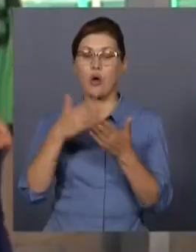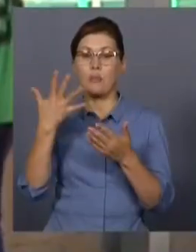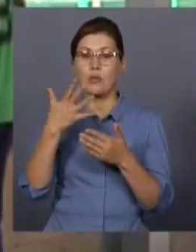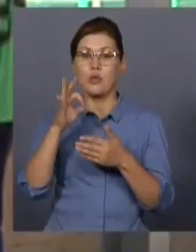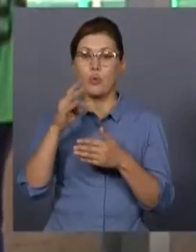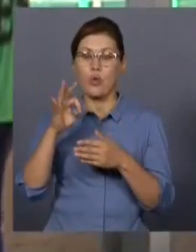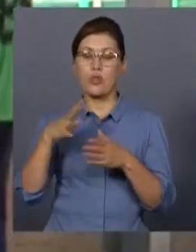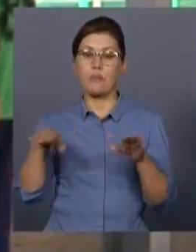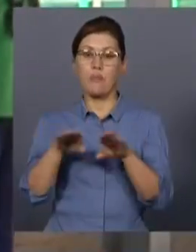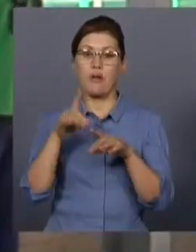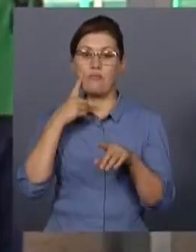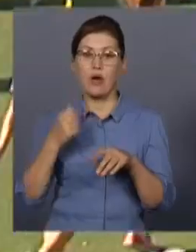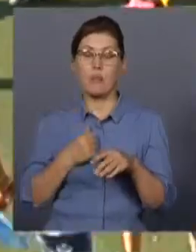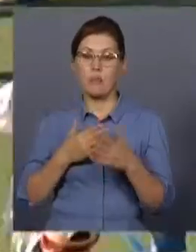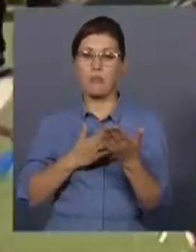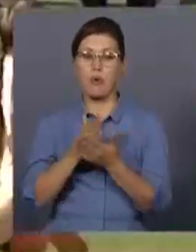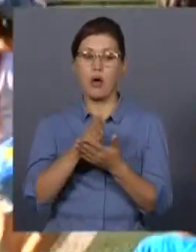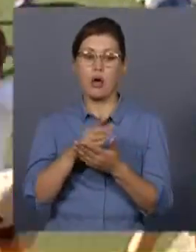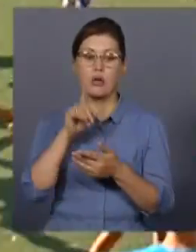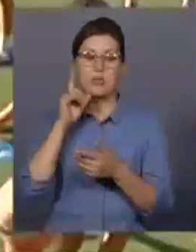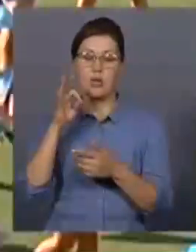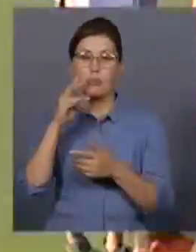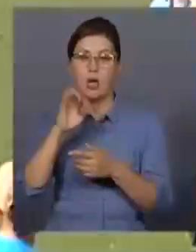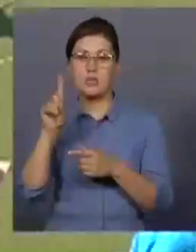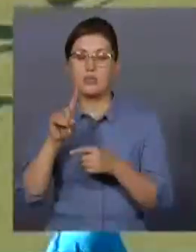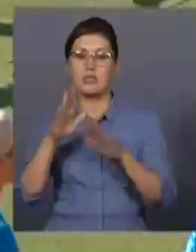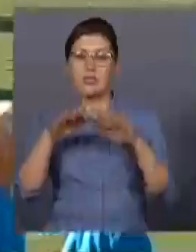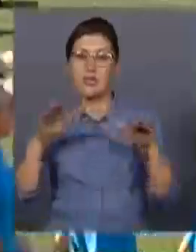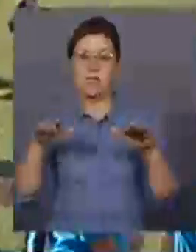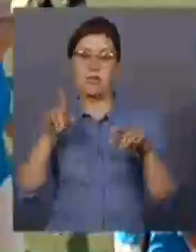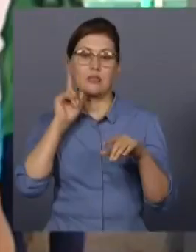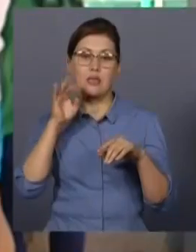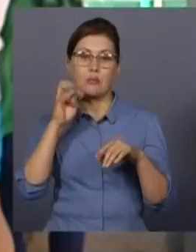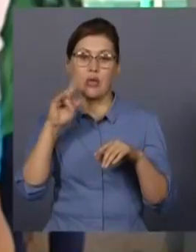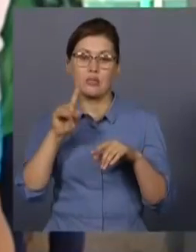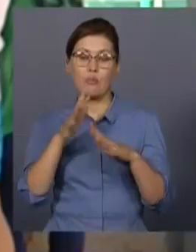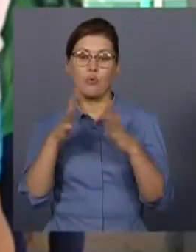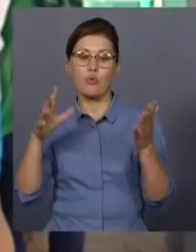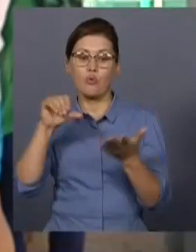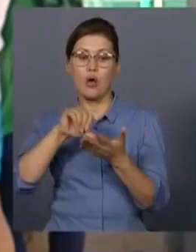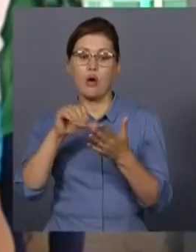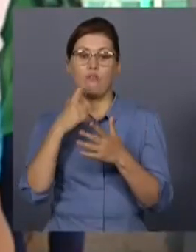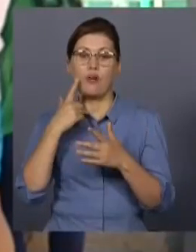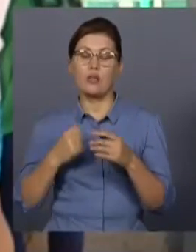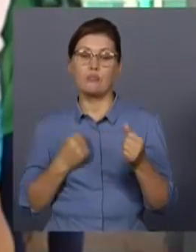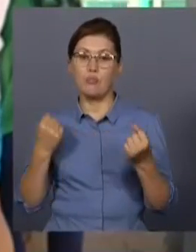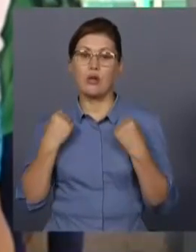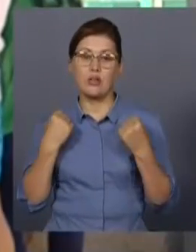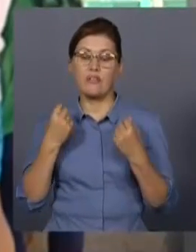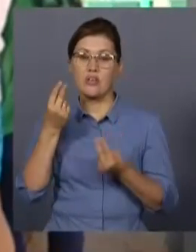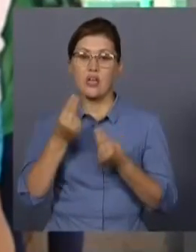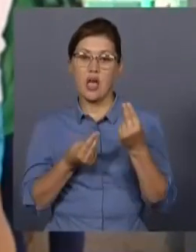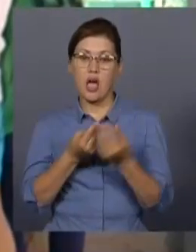Закрываем военно-патриотический сбор «Жас-Сарбас». Дети «Жас-Сарбас» в основном участвовали в военно-спортивных